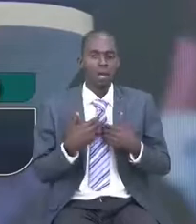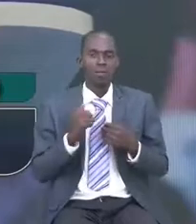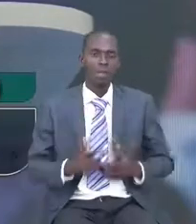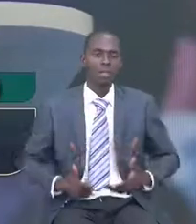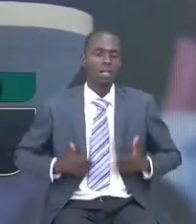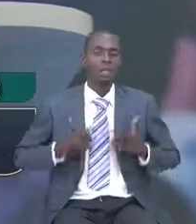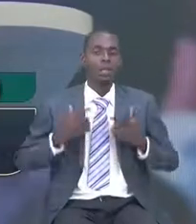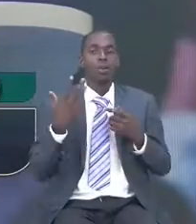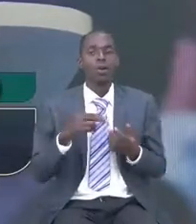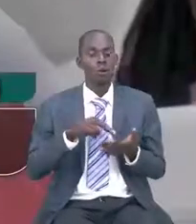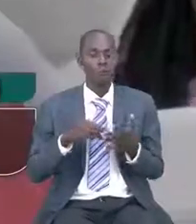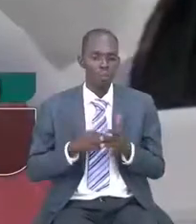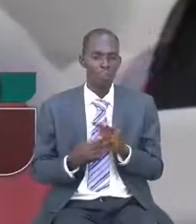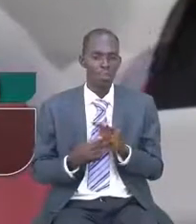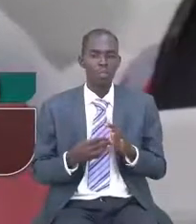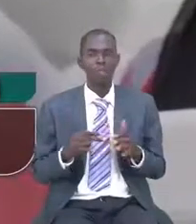vie aura de sens.